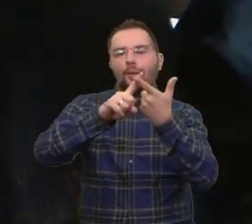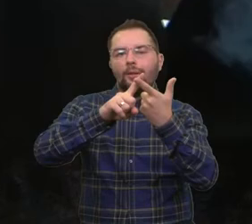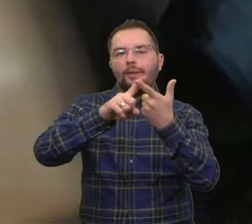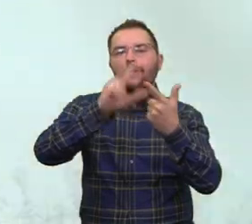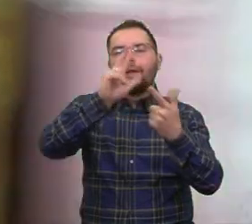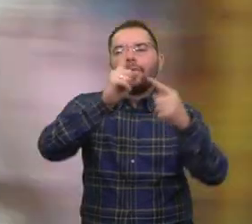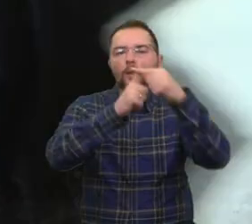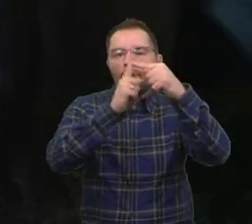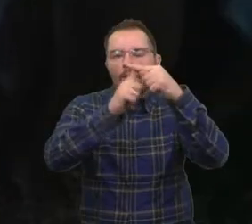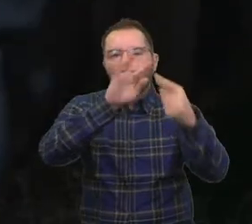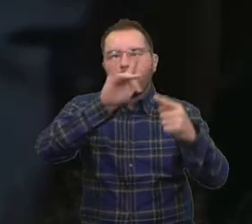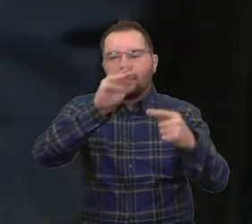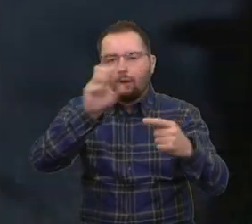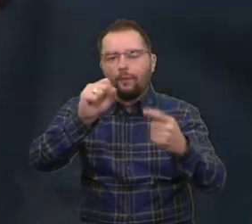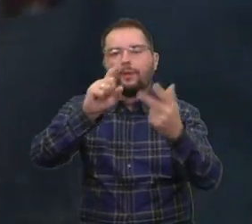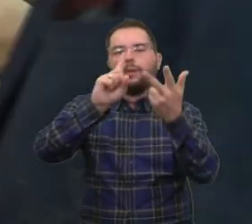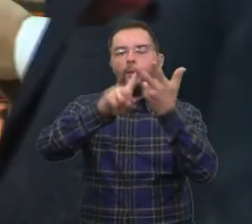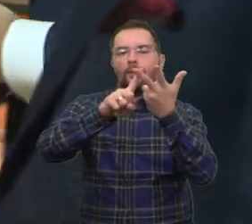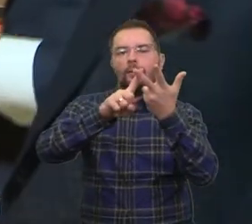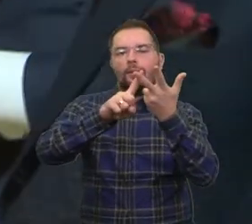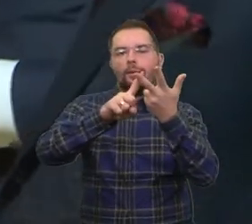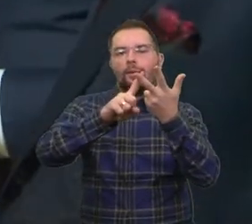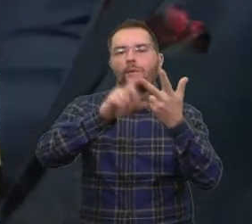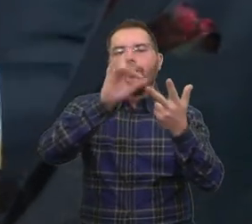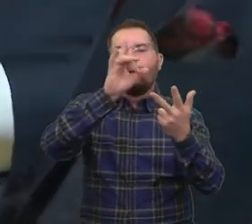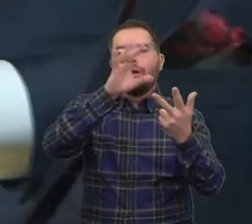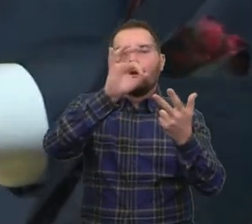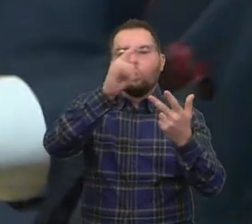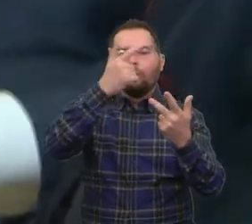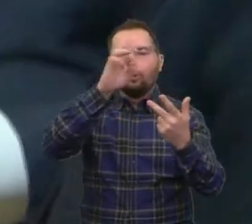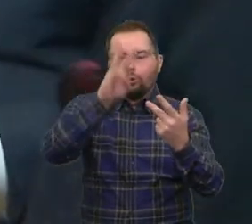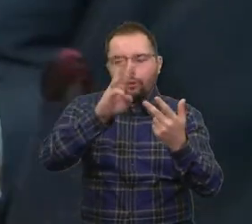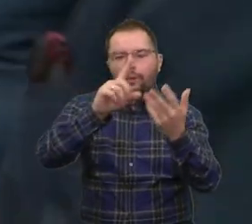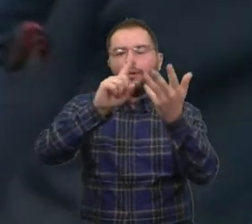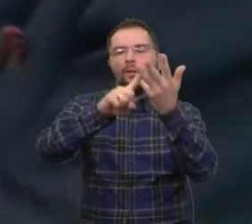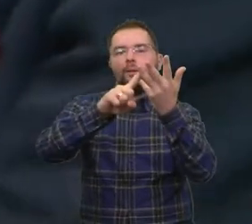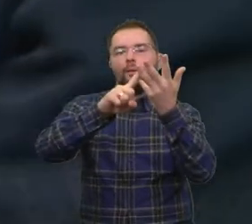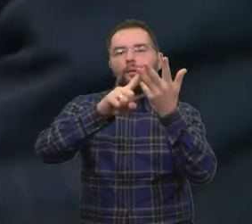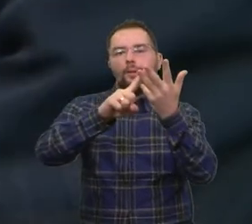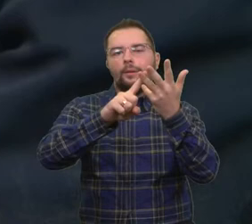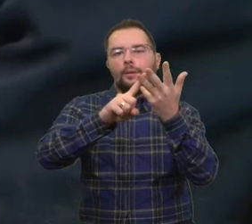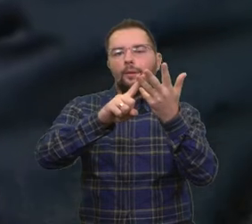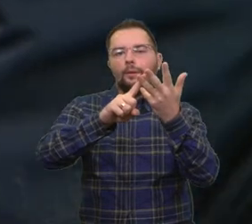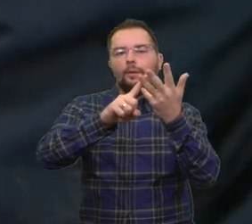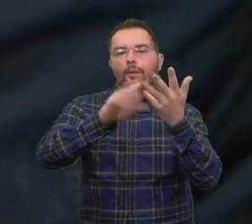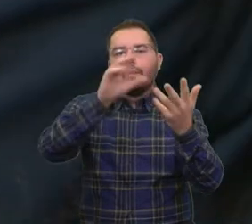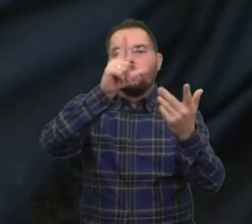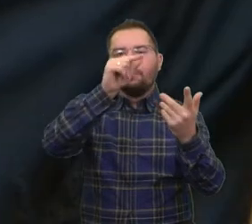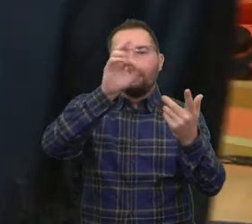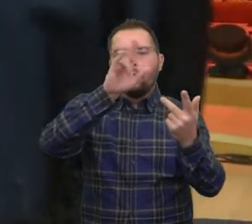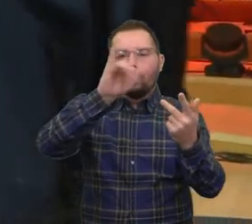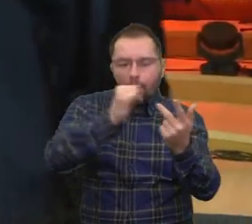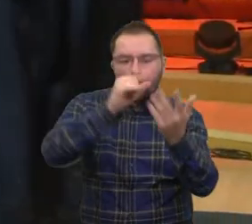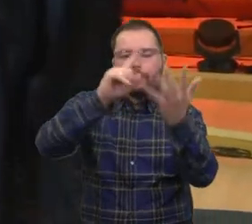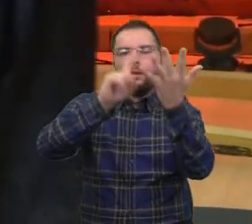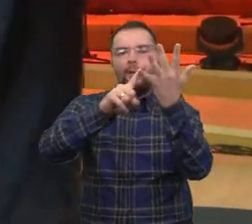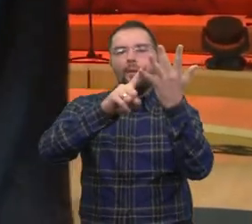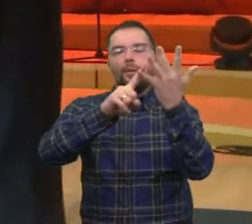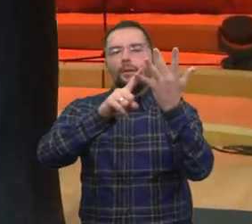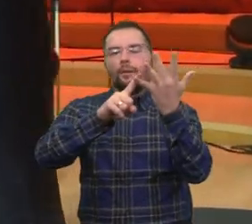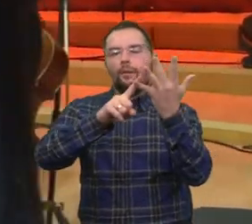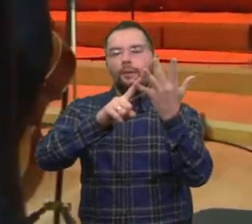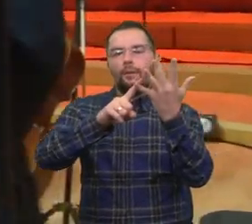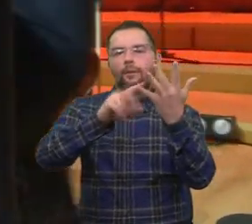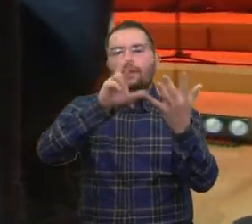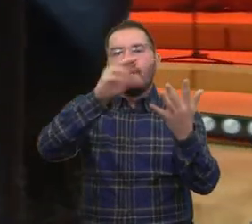gminy Krzyżanowice, Mariusz Adamczyk, wójt gminy Godów, Katarzyna Kaźmierczak, wójt gminy Poraj, Paweł Militowski, wójt